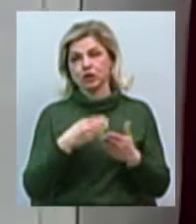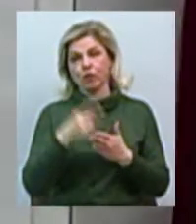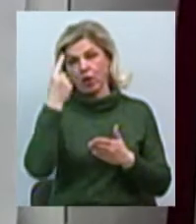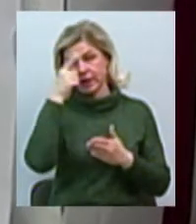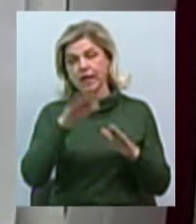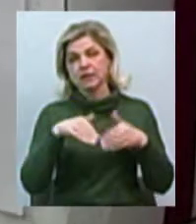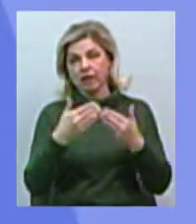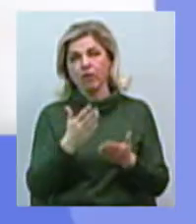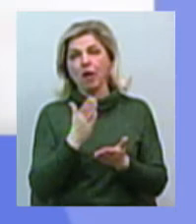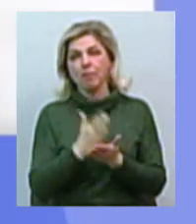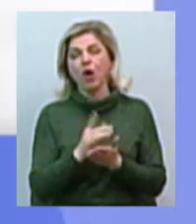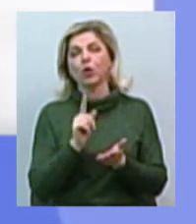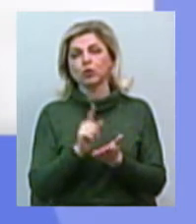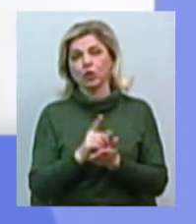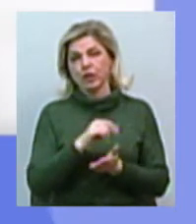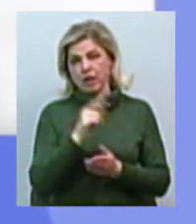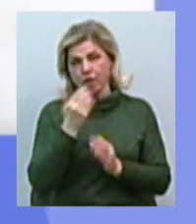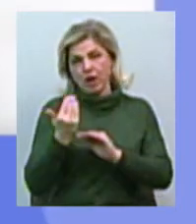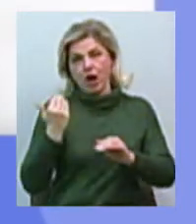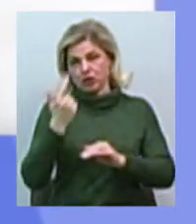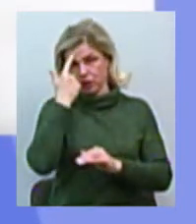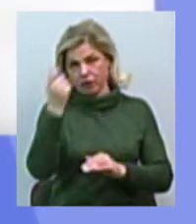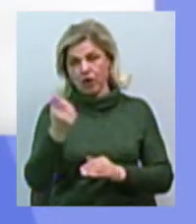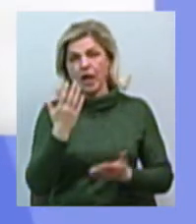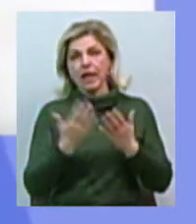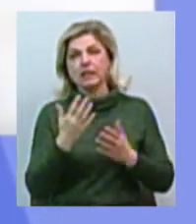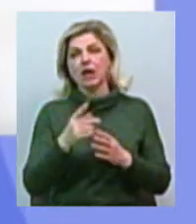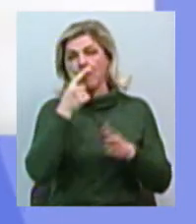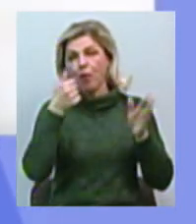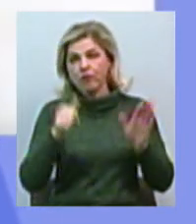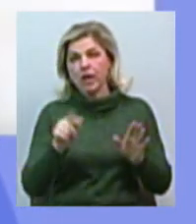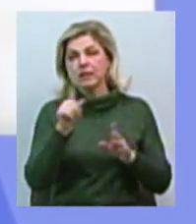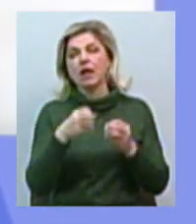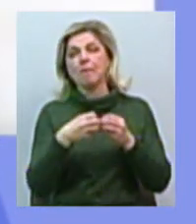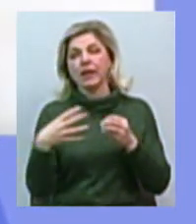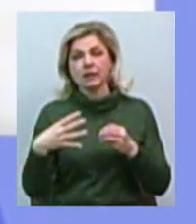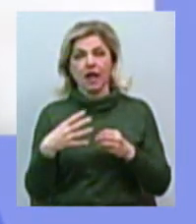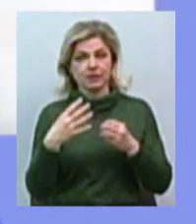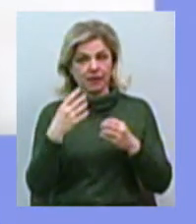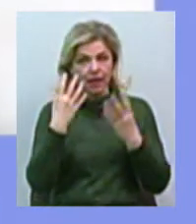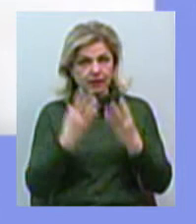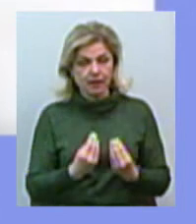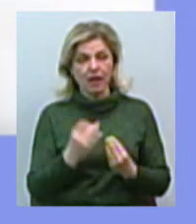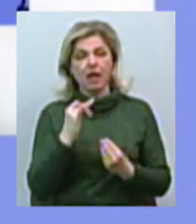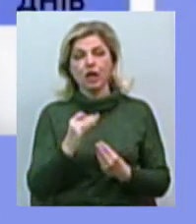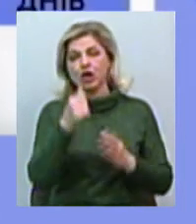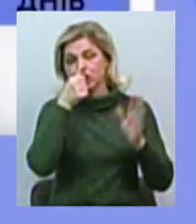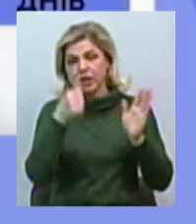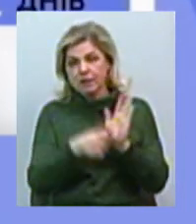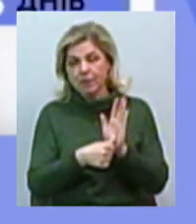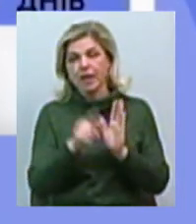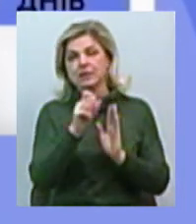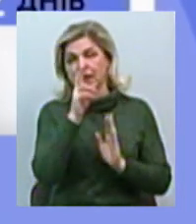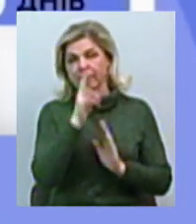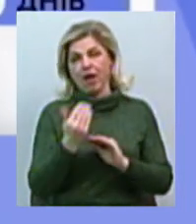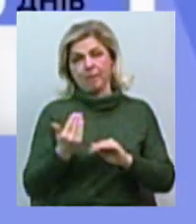тільки завчасно попередити. Якщо людина працює менше як півроку – за 15 днів, якщо більше як 6 місяців – за 30 днів. Від півроку до 5 – за 2 місяці.